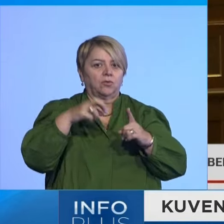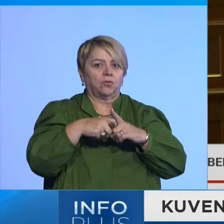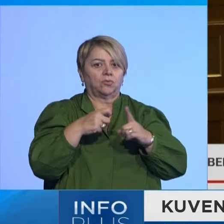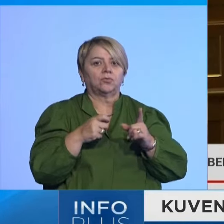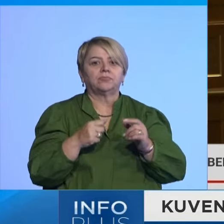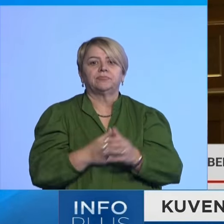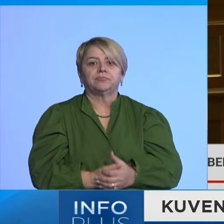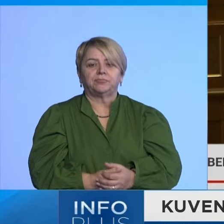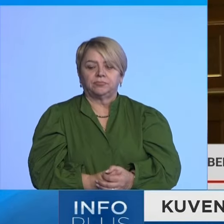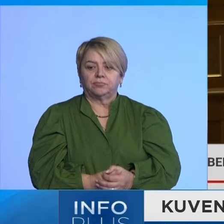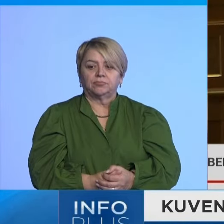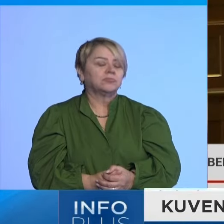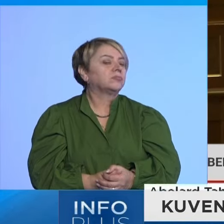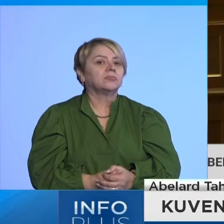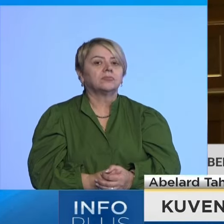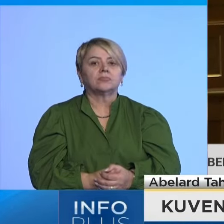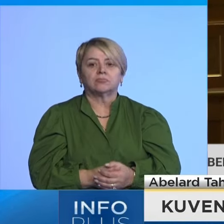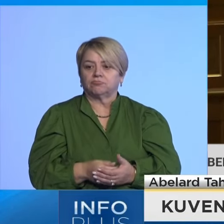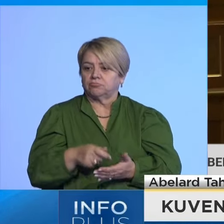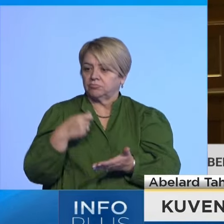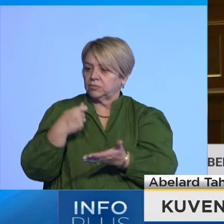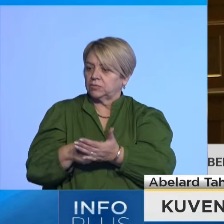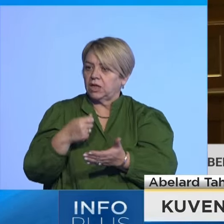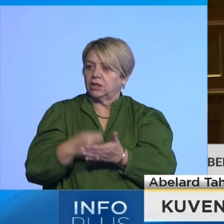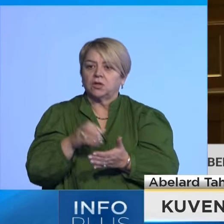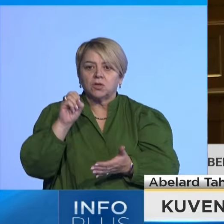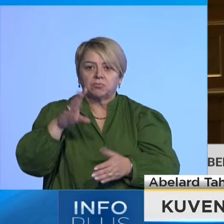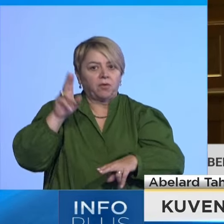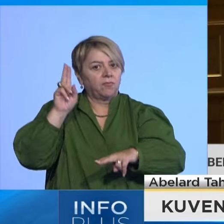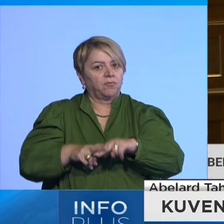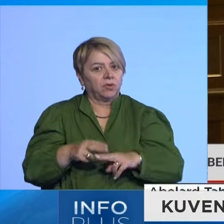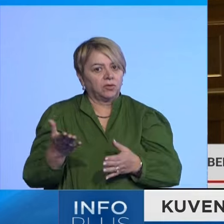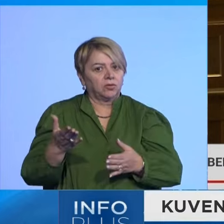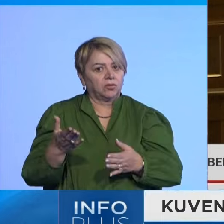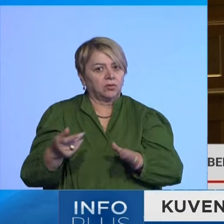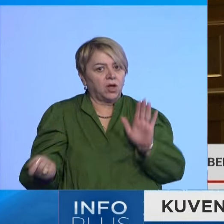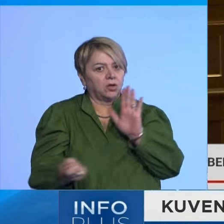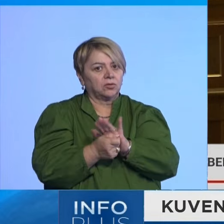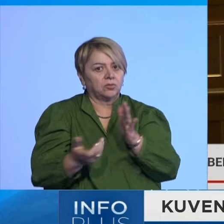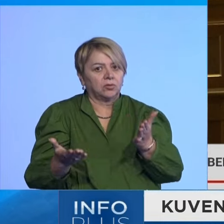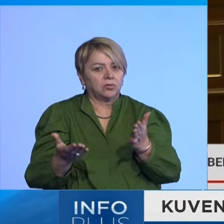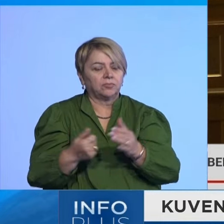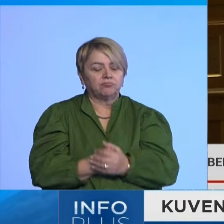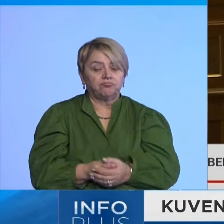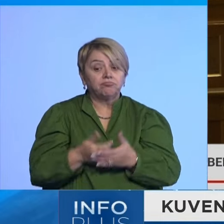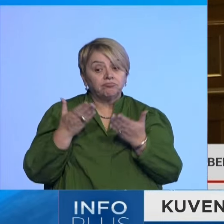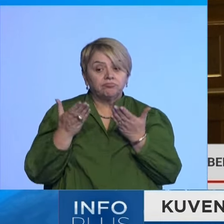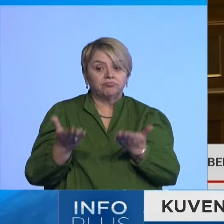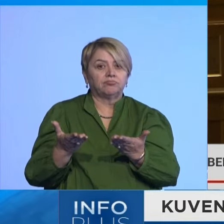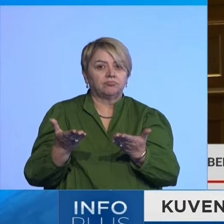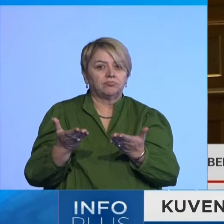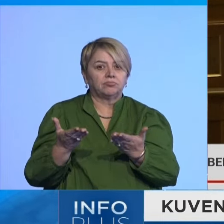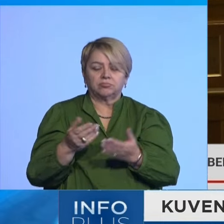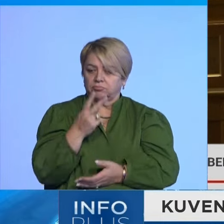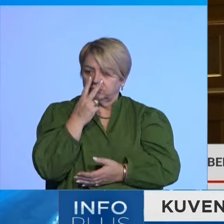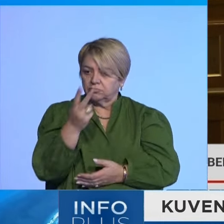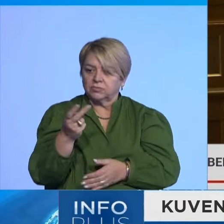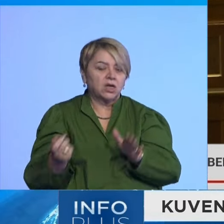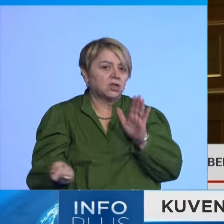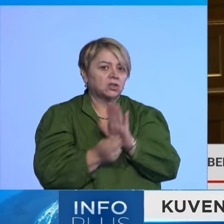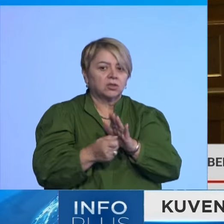Vendosë edhe kur me ble rrymen e kur me shit rrymen. Pro edhe shëtiblerën e